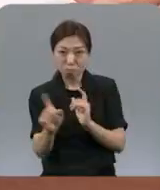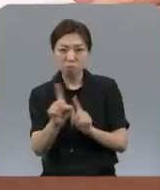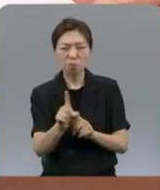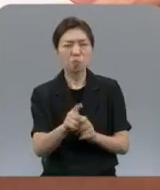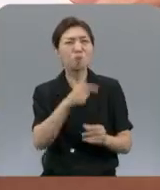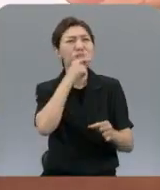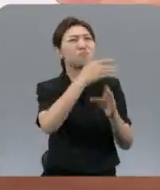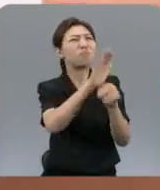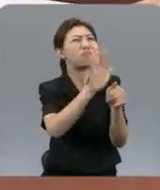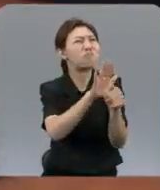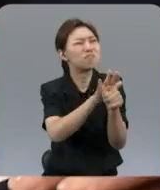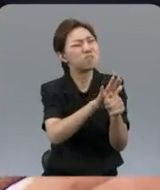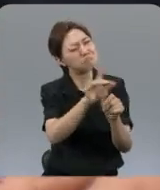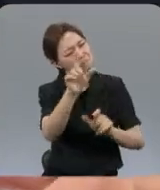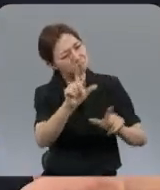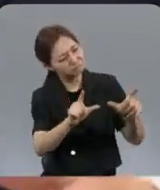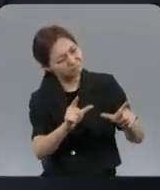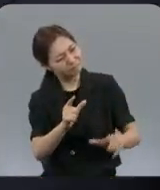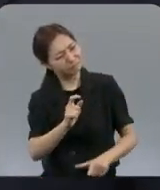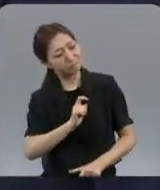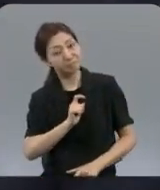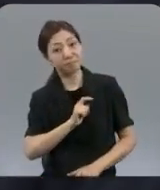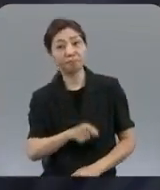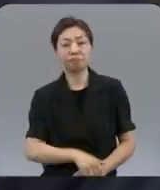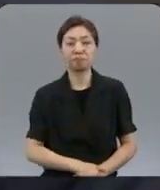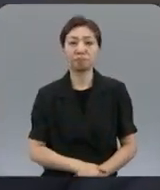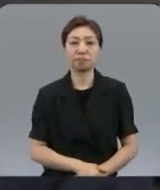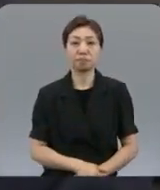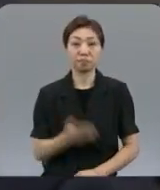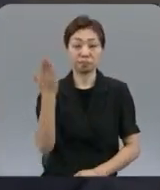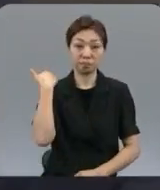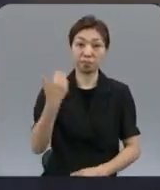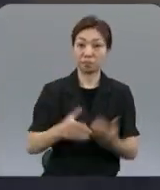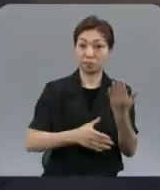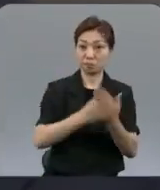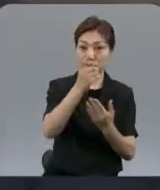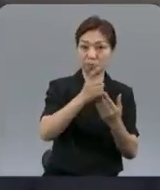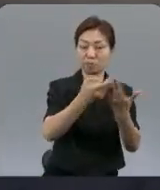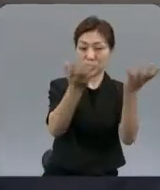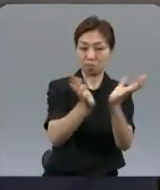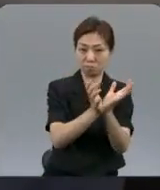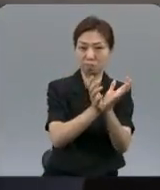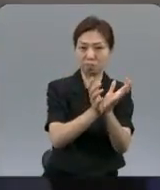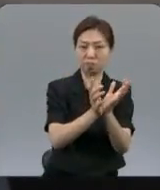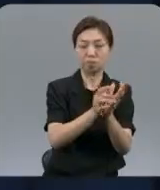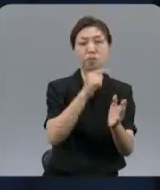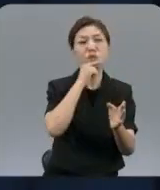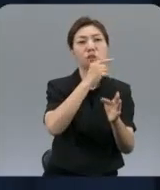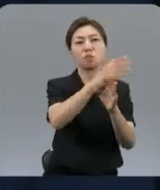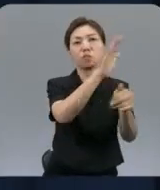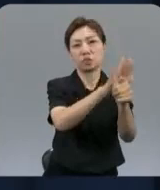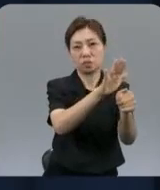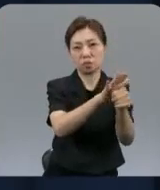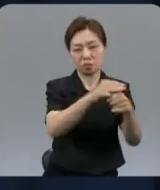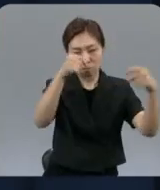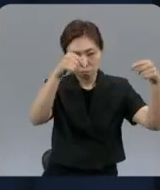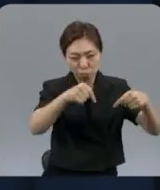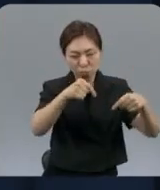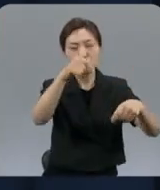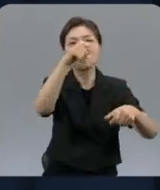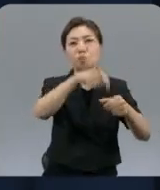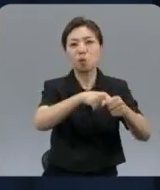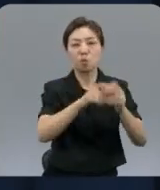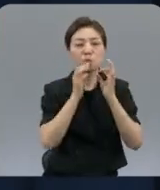сотрудниками своей администрацией президент Республики Корея юнцогель до сих пор Министерство работало в качестве